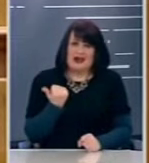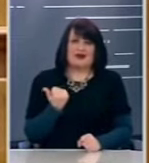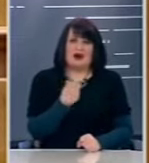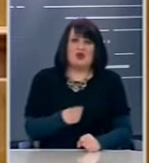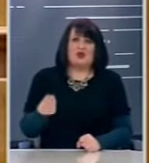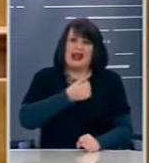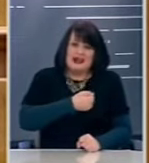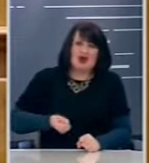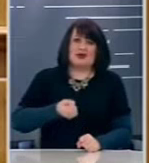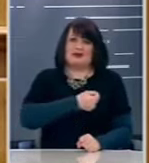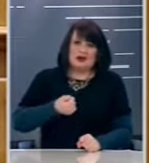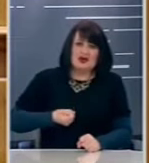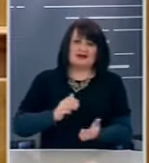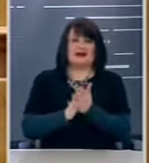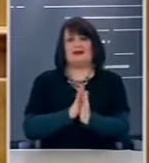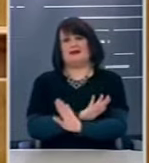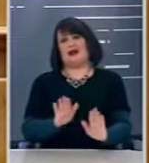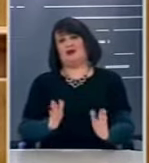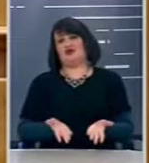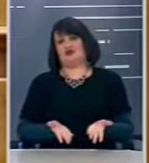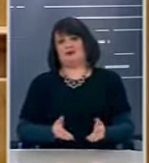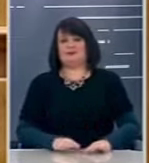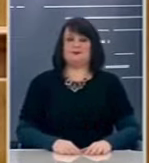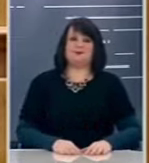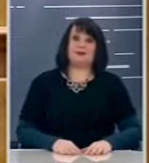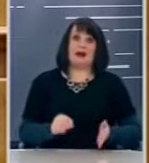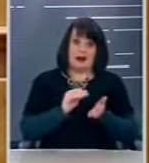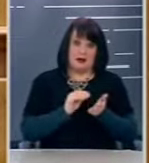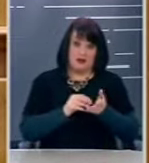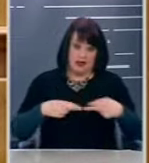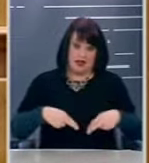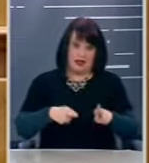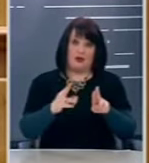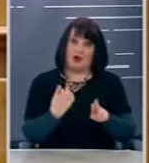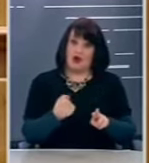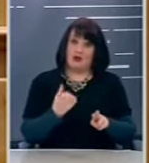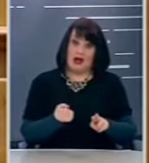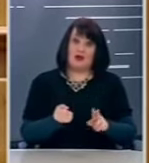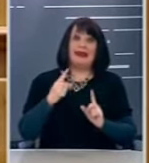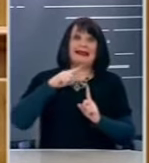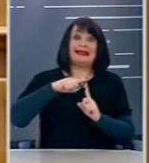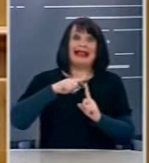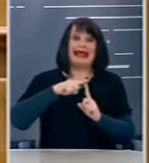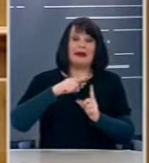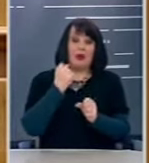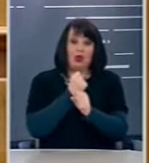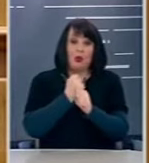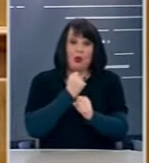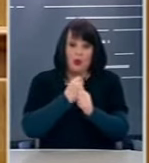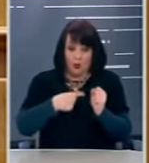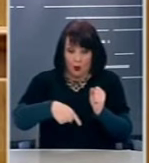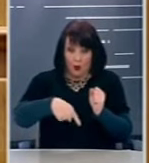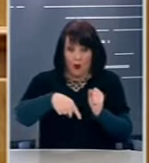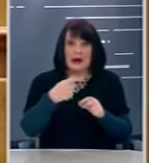επιπλέον λιτότητα. Υπάρχει βέβαια ακόμα δρόμος μπροστά μας. Τεχνική δουλειά που θα γίνει το επόμενο διάστημα θα